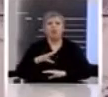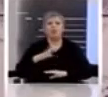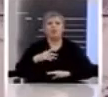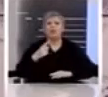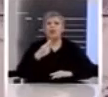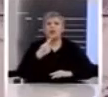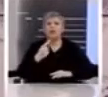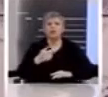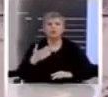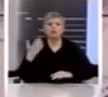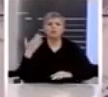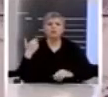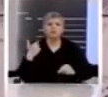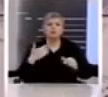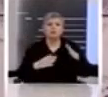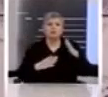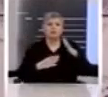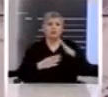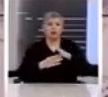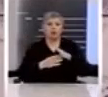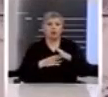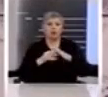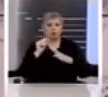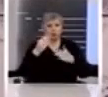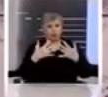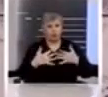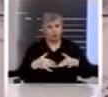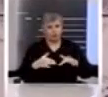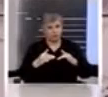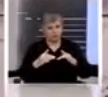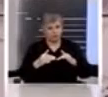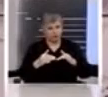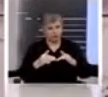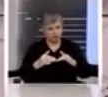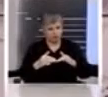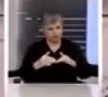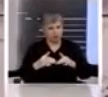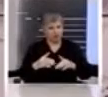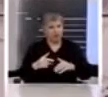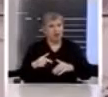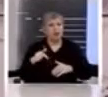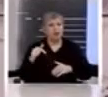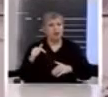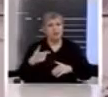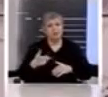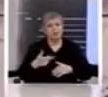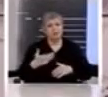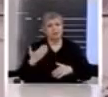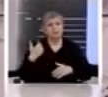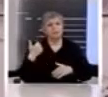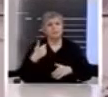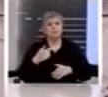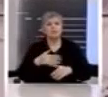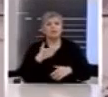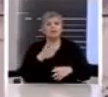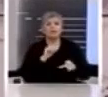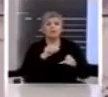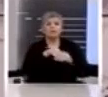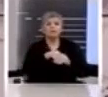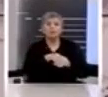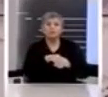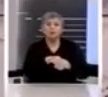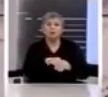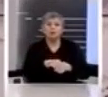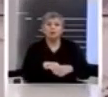συναδέλφου, επιφανούς στελέχους της νυν Δημοκρατικής Συμπαράταξης, που γι' αυτό το λόγο, διότι